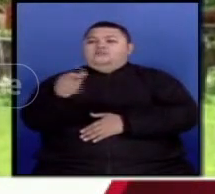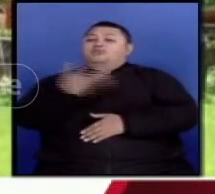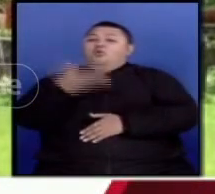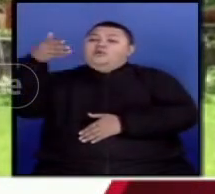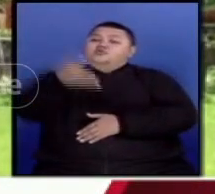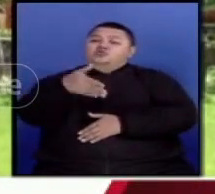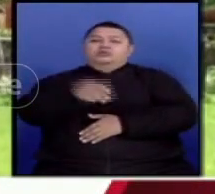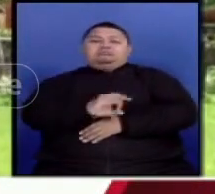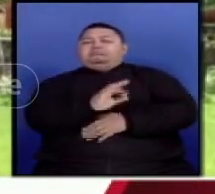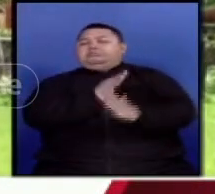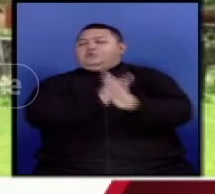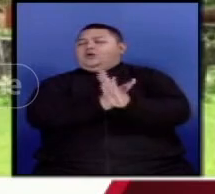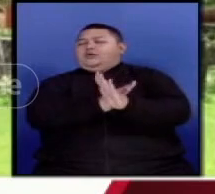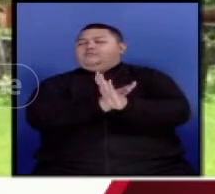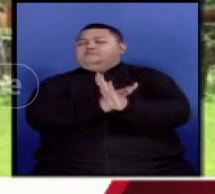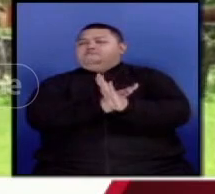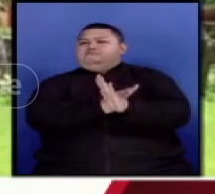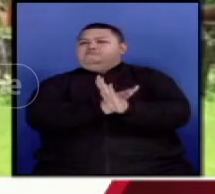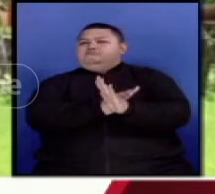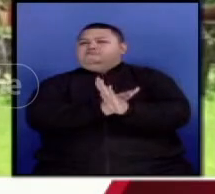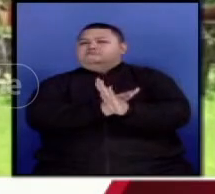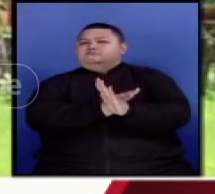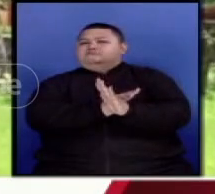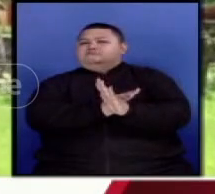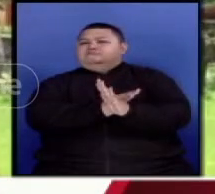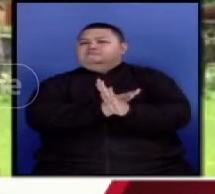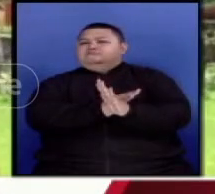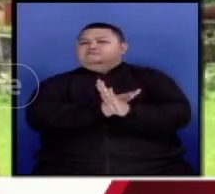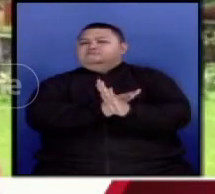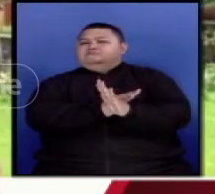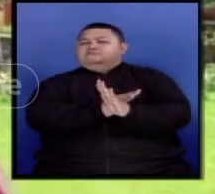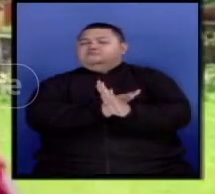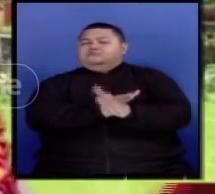masuk. Itu di mana aja, Bu? Ada Plunyon,